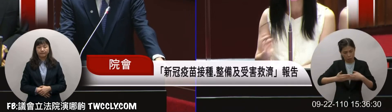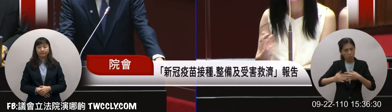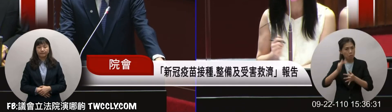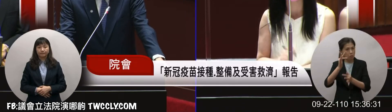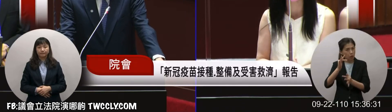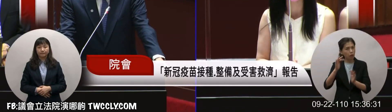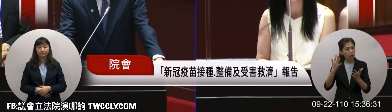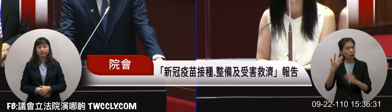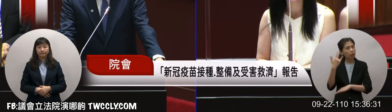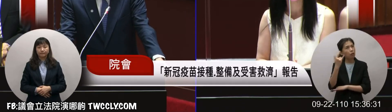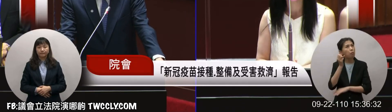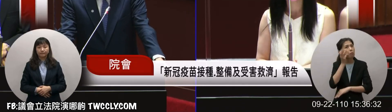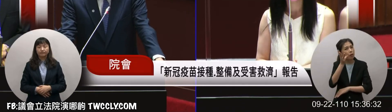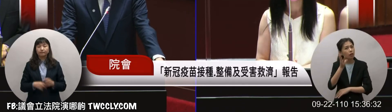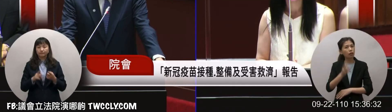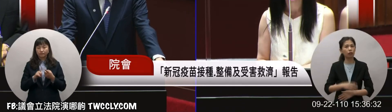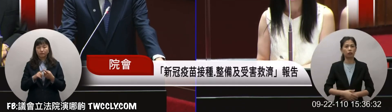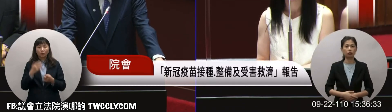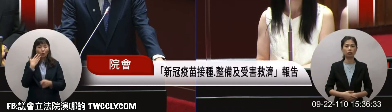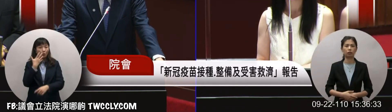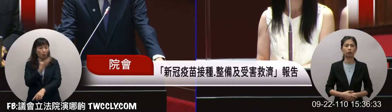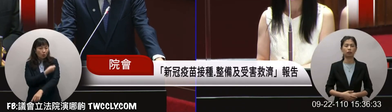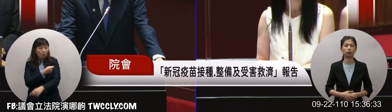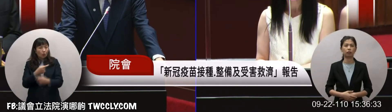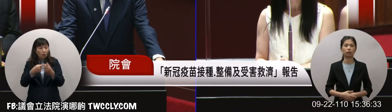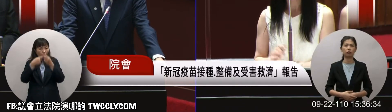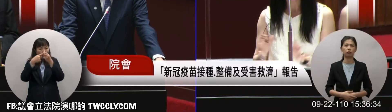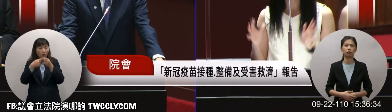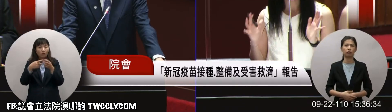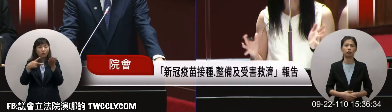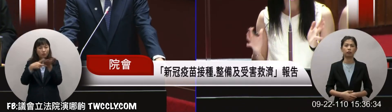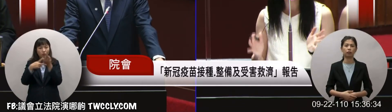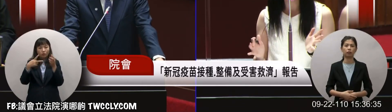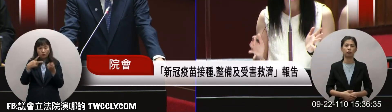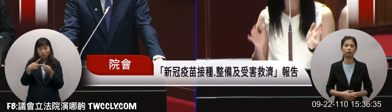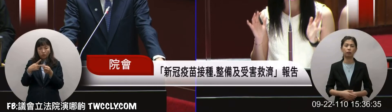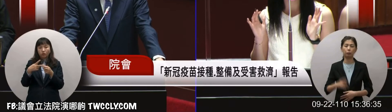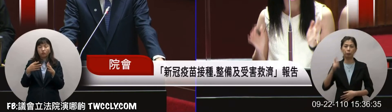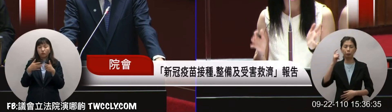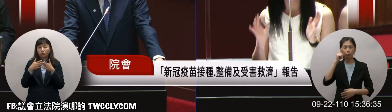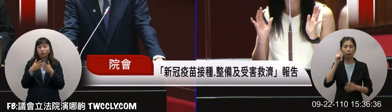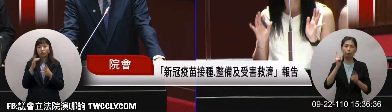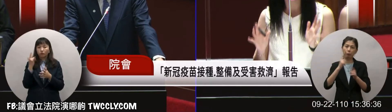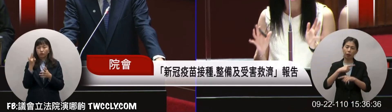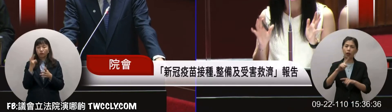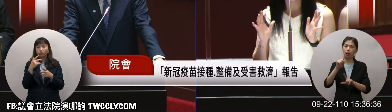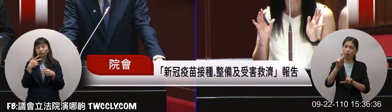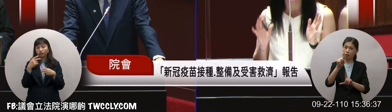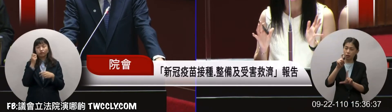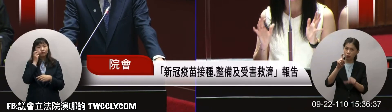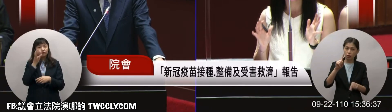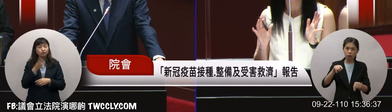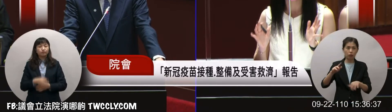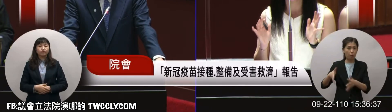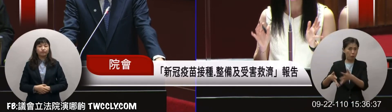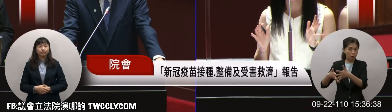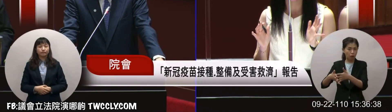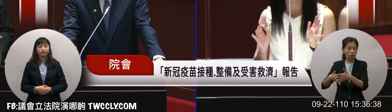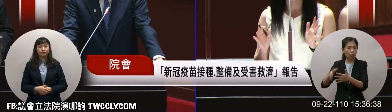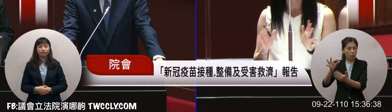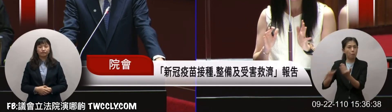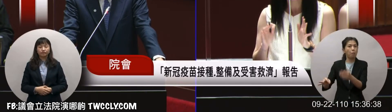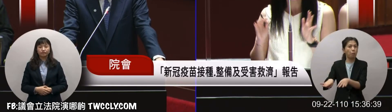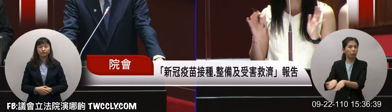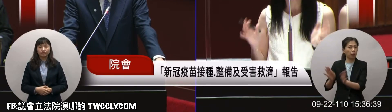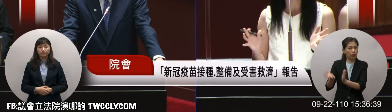程至少要3个月。 对，你打完第一剂要等第二剂。 所以也就是说，在十一月这个政策，美国政策施行之